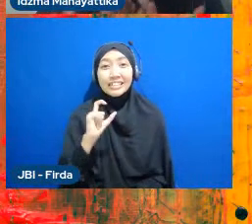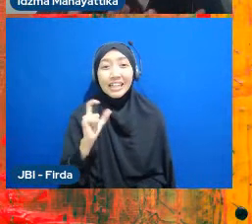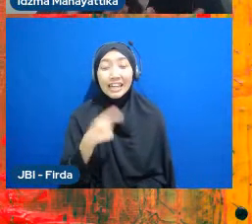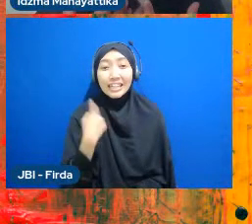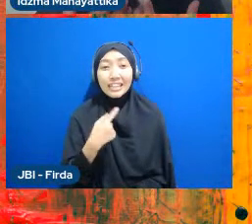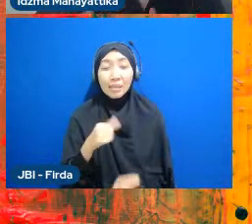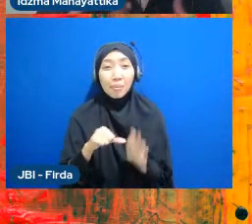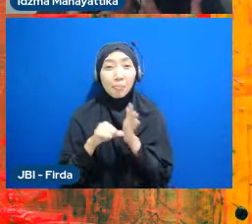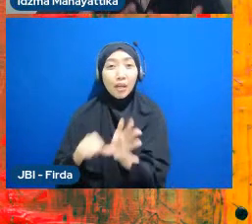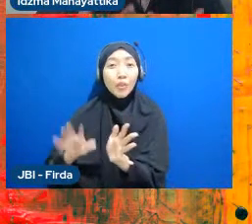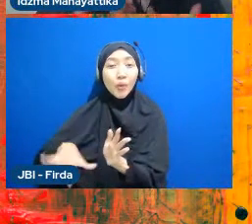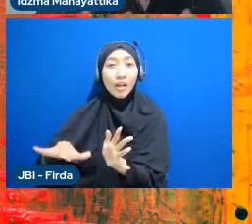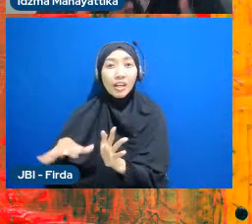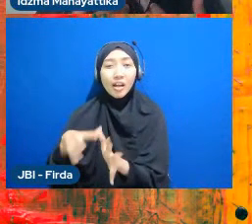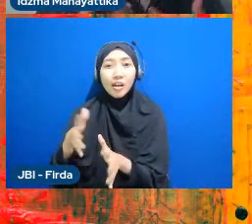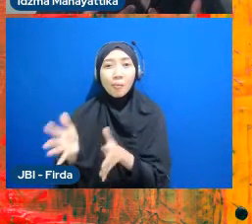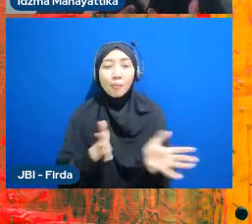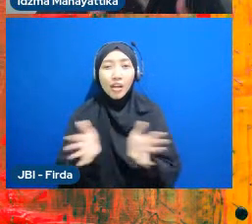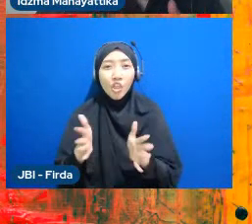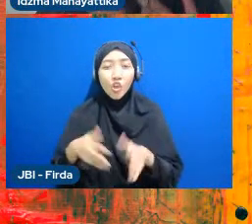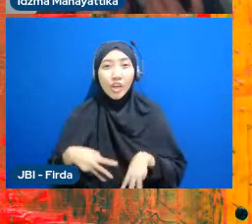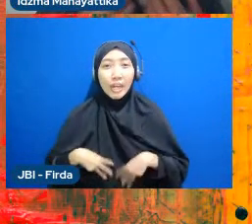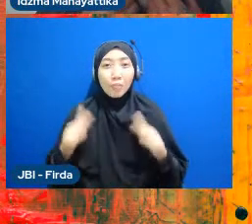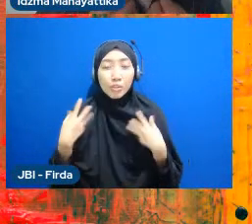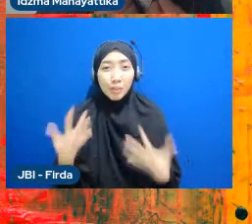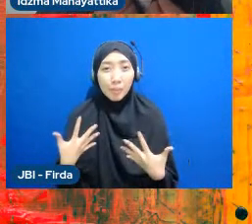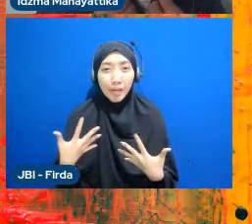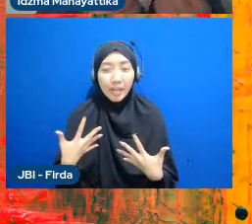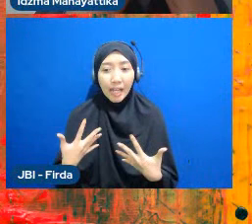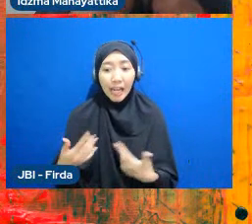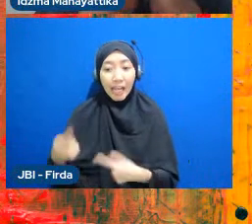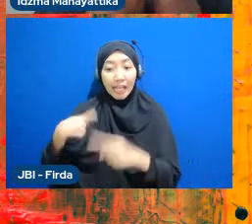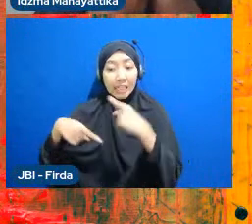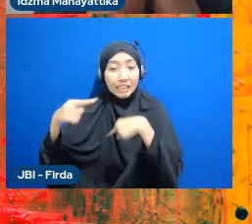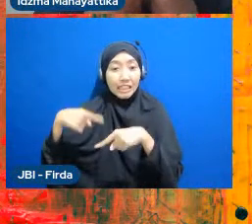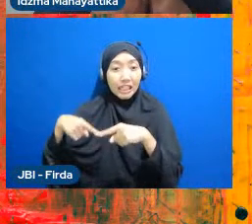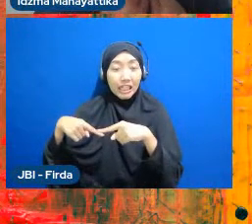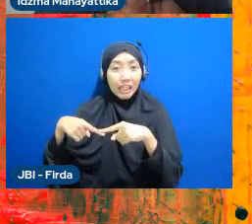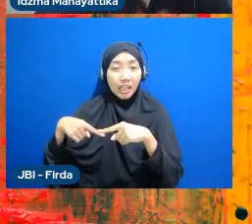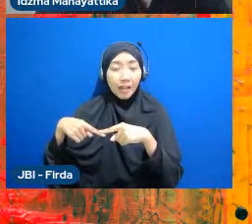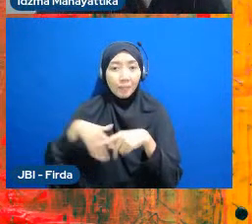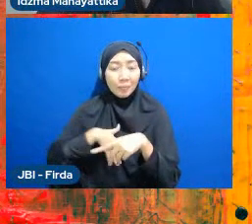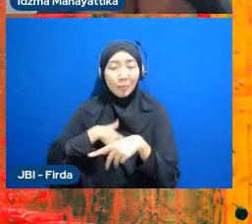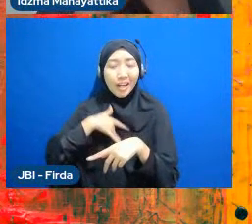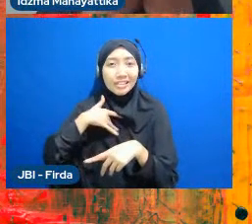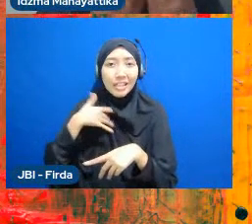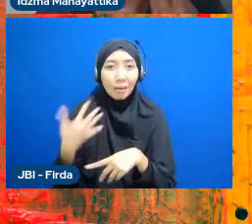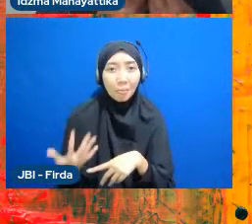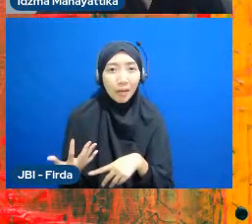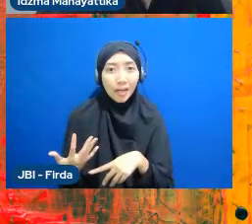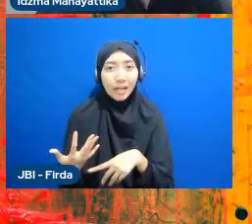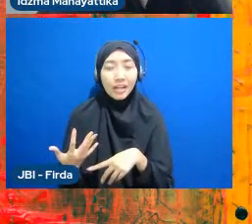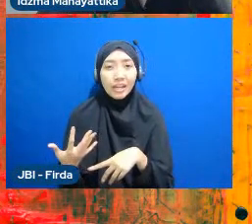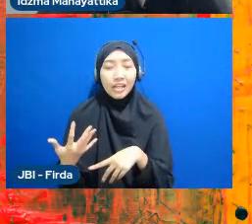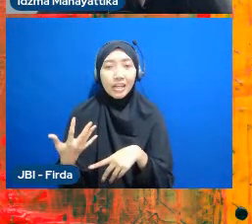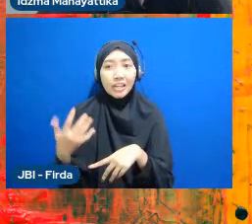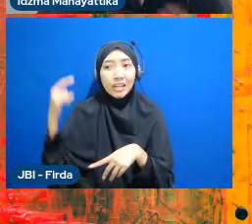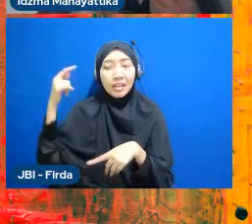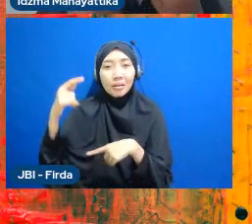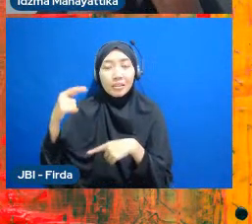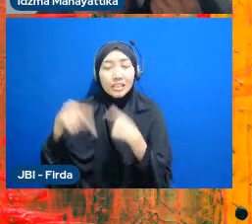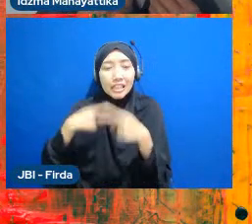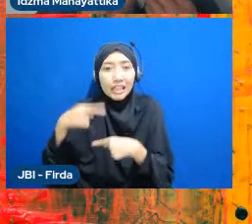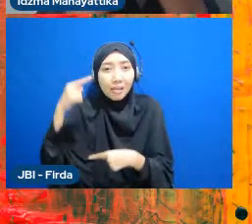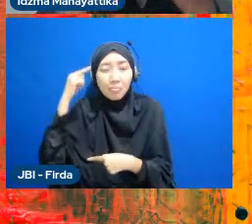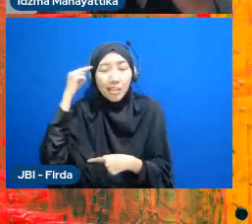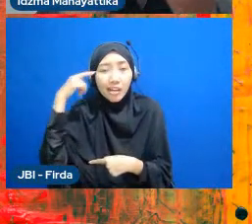membantu anak mengelola emosinya adalah ketika dia menceritakan apa yang dia rasakan, apa yang dia pikirkan,